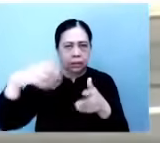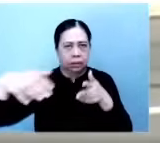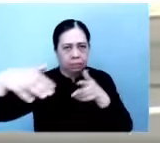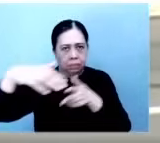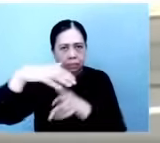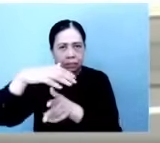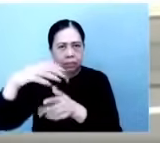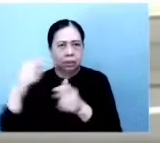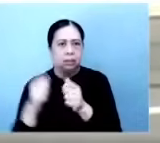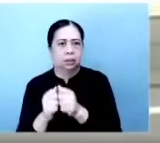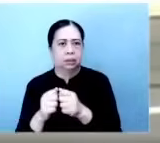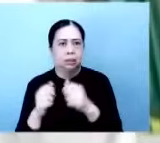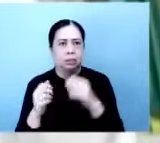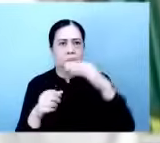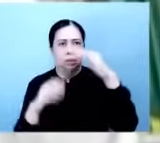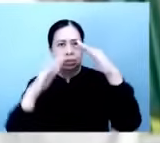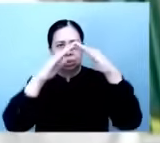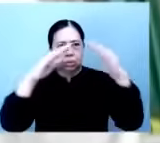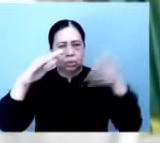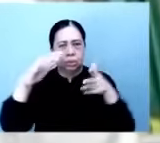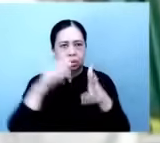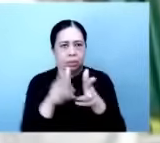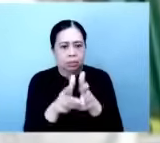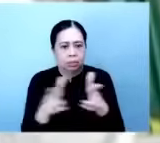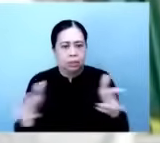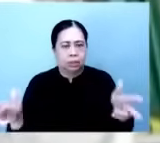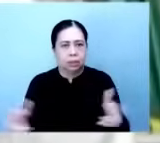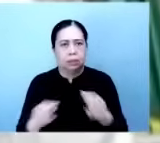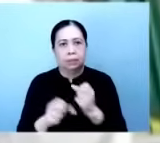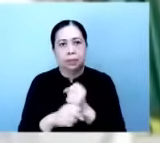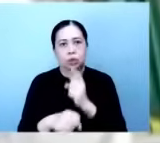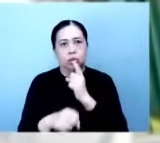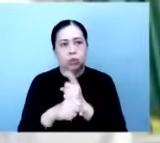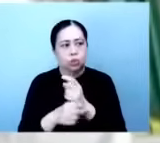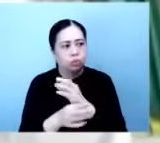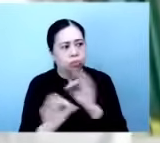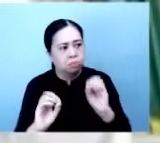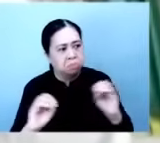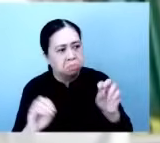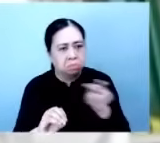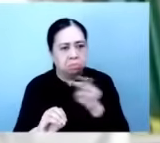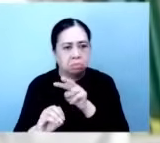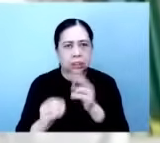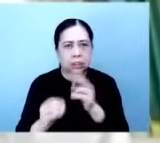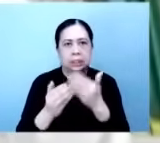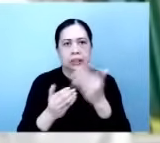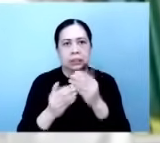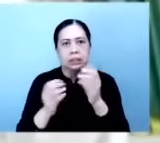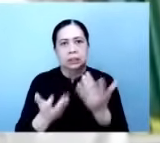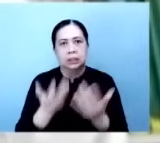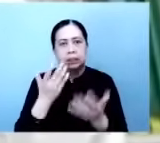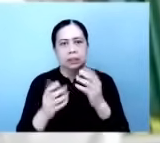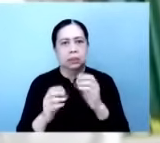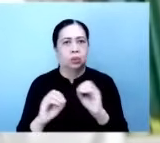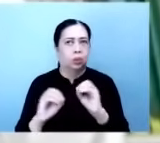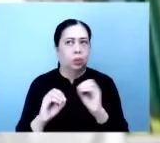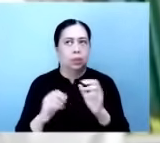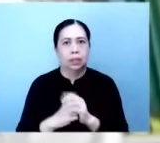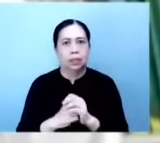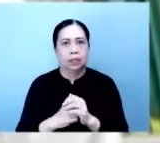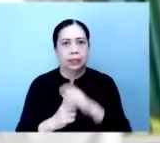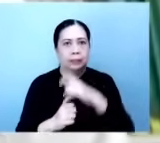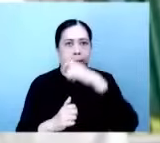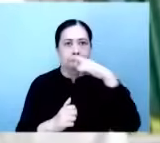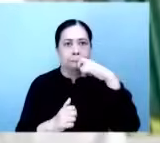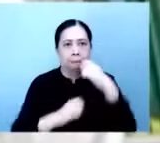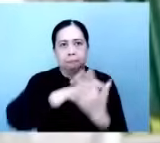Park in a covered parking lot. Make sure that the ground is free and clear of combustible material. Walang dry grass,